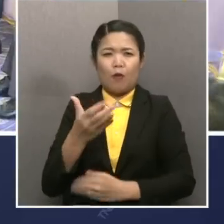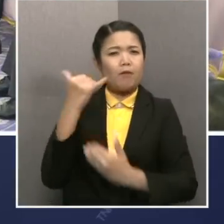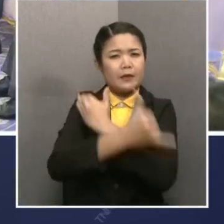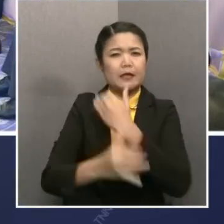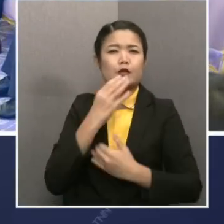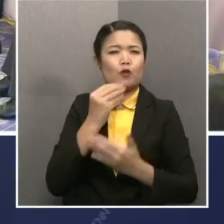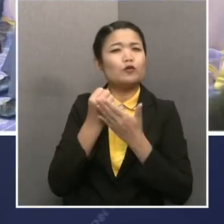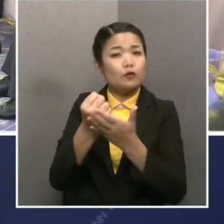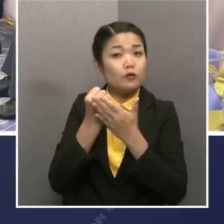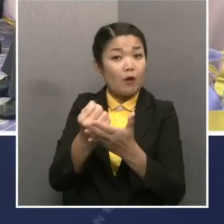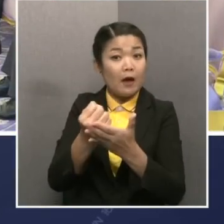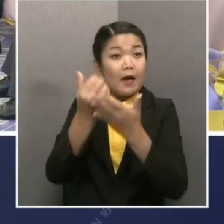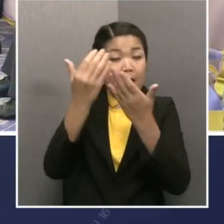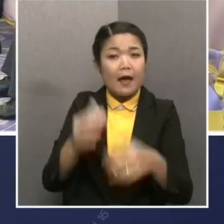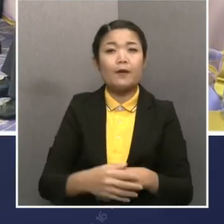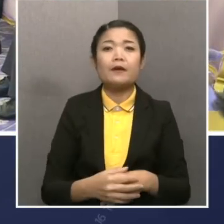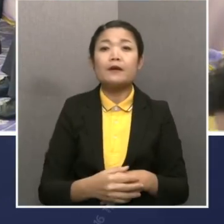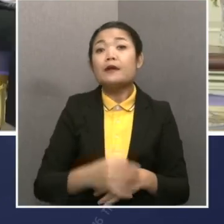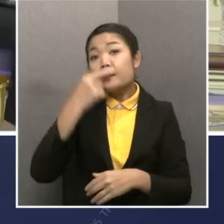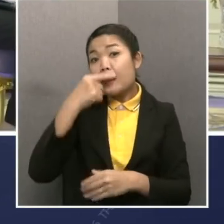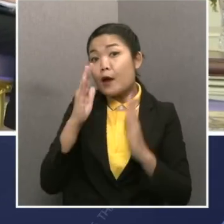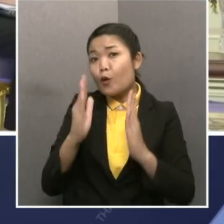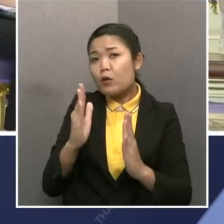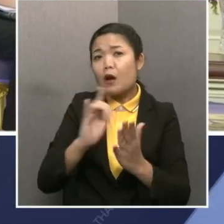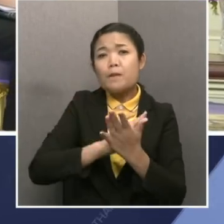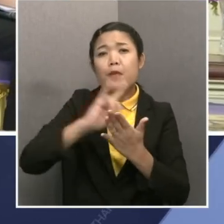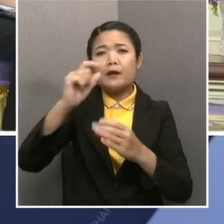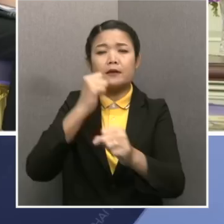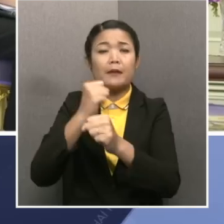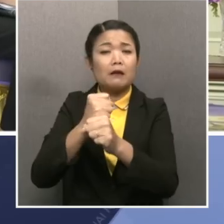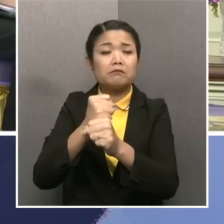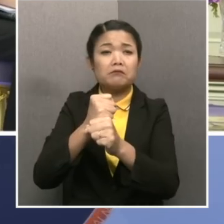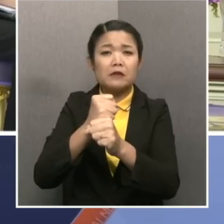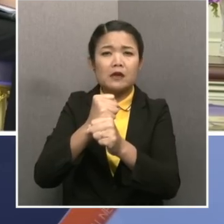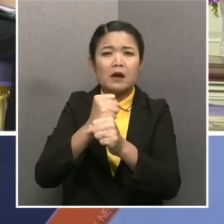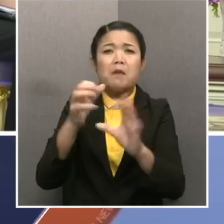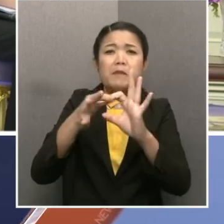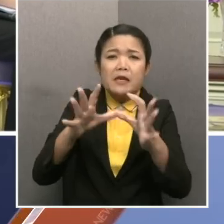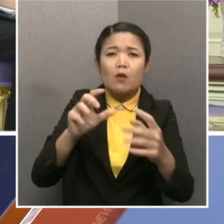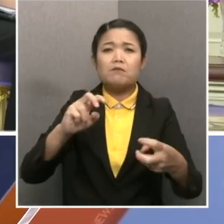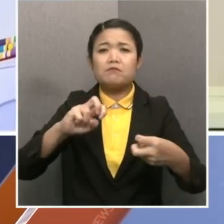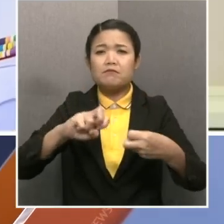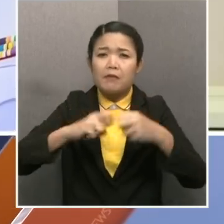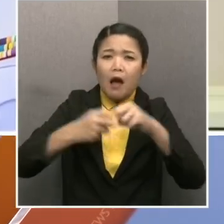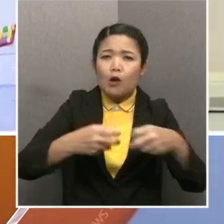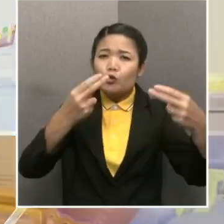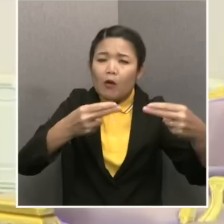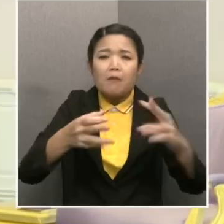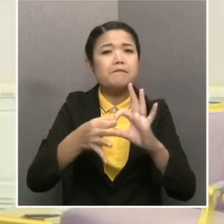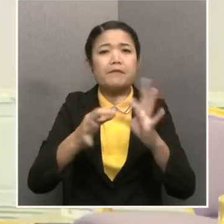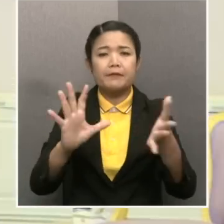ราก็ได้ส่งสารไปนะครับว่าคนไทยเนี่ยไปทำงานเป็นผู้บริสุทธิ์นะครับไม่ได้มีส่วนเกี่ยวข้องกับความขัดแย้งที่เกิดขึ้นครับ